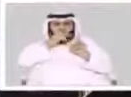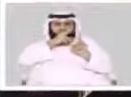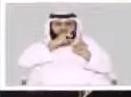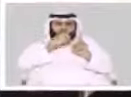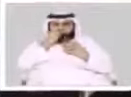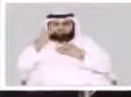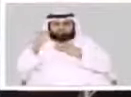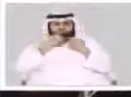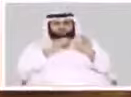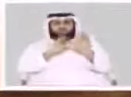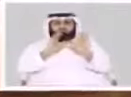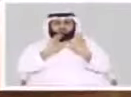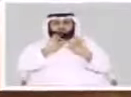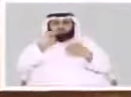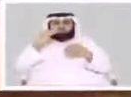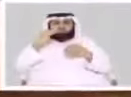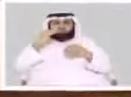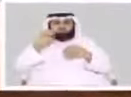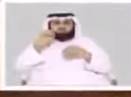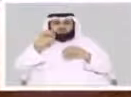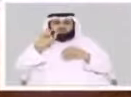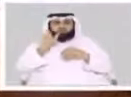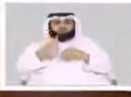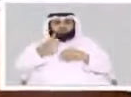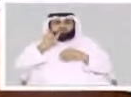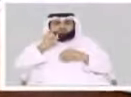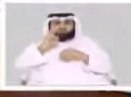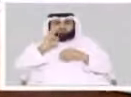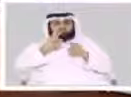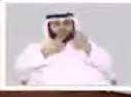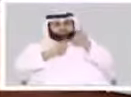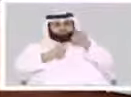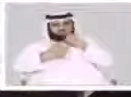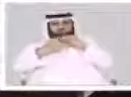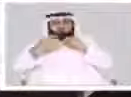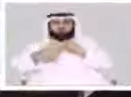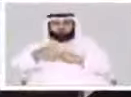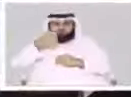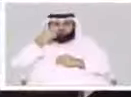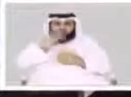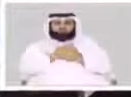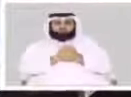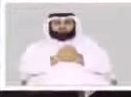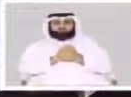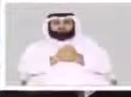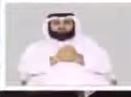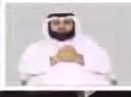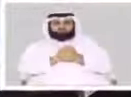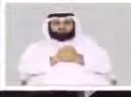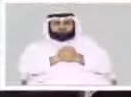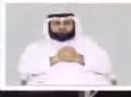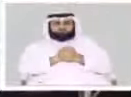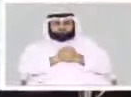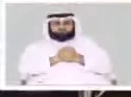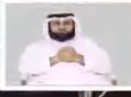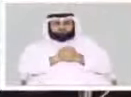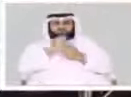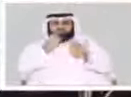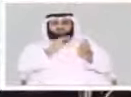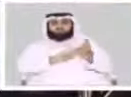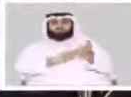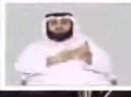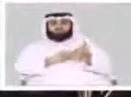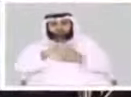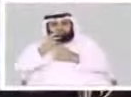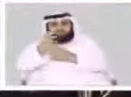وطعامكم حل لهم والمحصنات من المؤمنات هم الذين يحلون من المؤمنات والمحصنات من الذين أوتوا الكتاب حفظ الدماء.